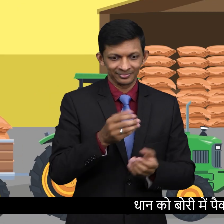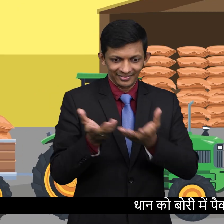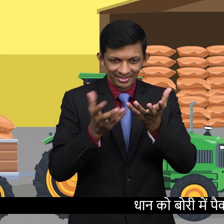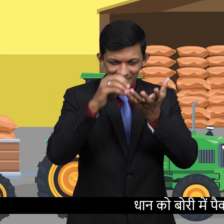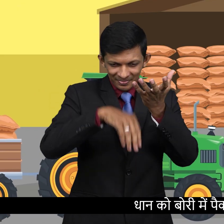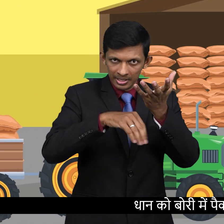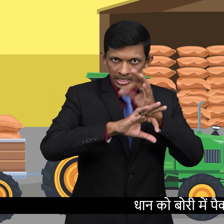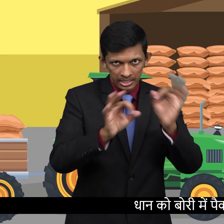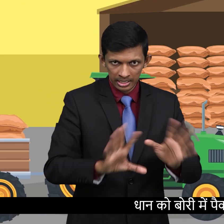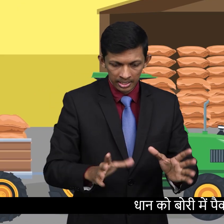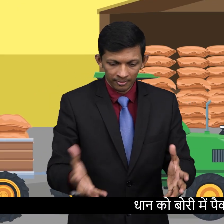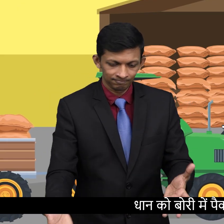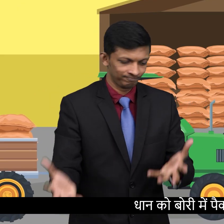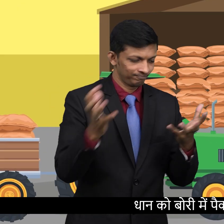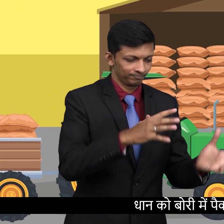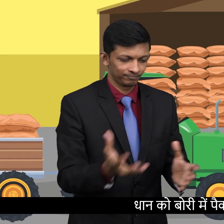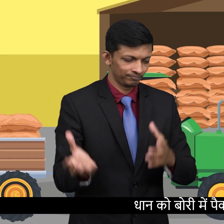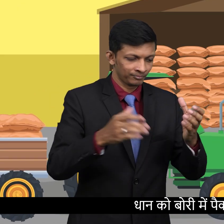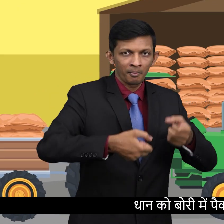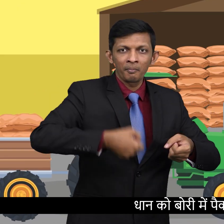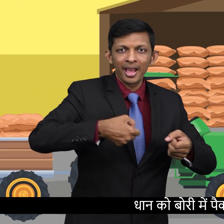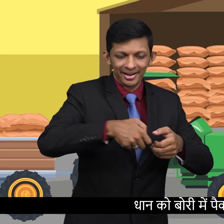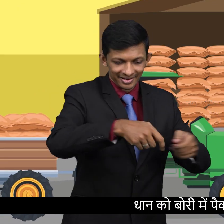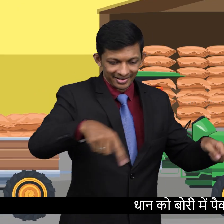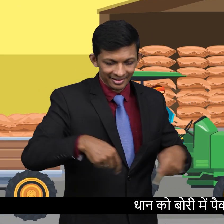धान को बोरी में पैक करके गोदाम में रखा जाता है।